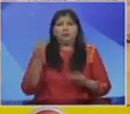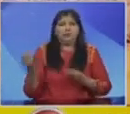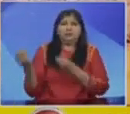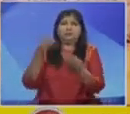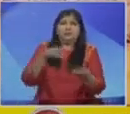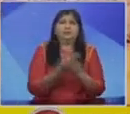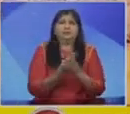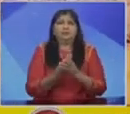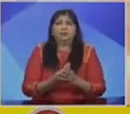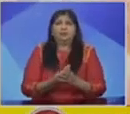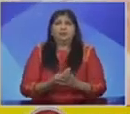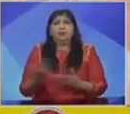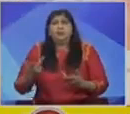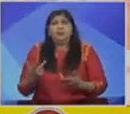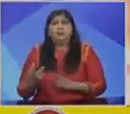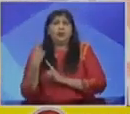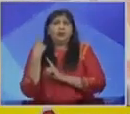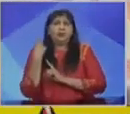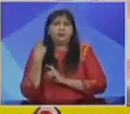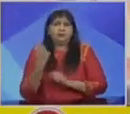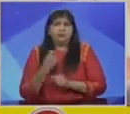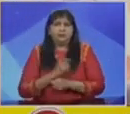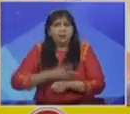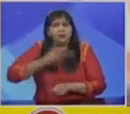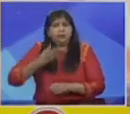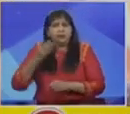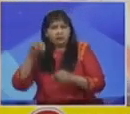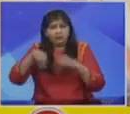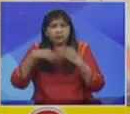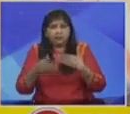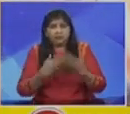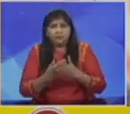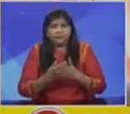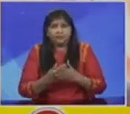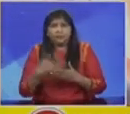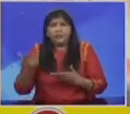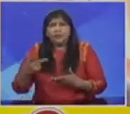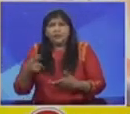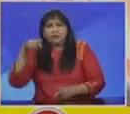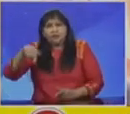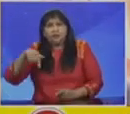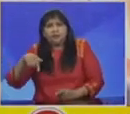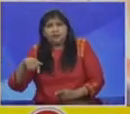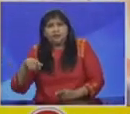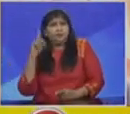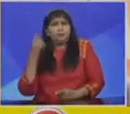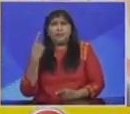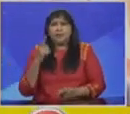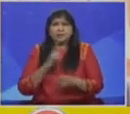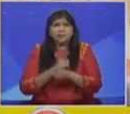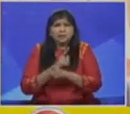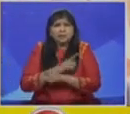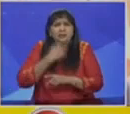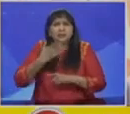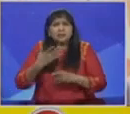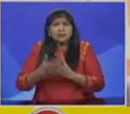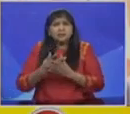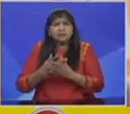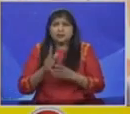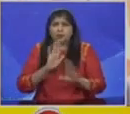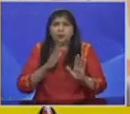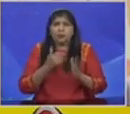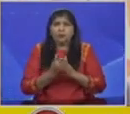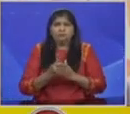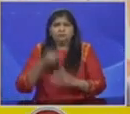को सोल्जर बनने के लिए प्रशिक्षित करता है तो क्या उसको सैनिक होना जरूरी है? आप सोच